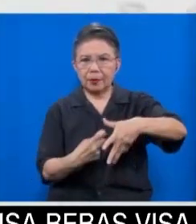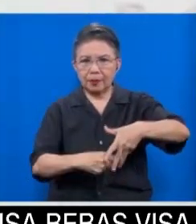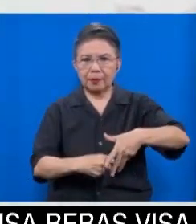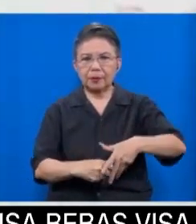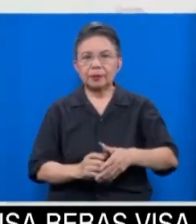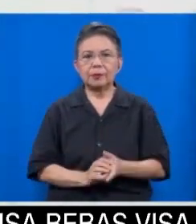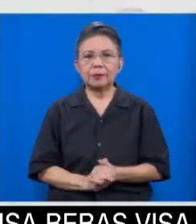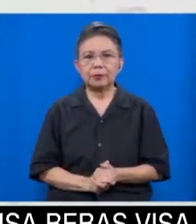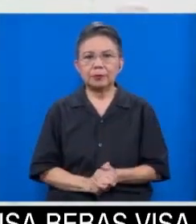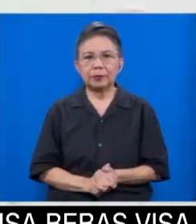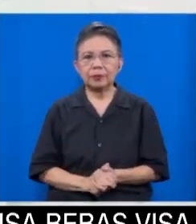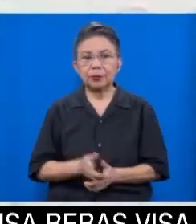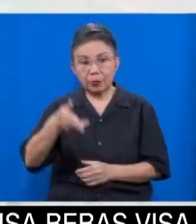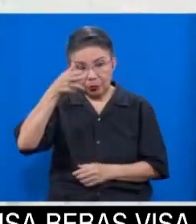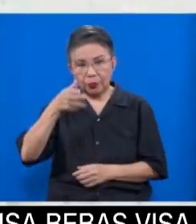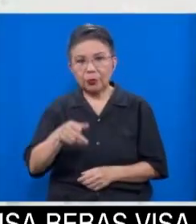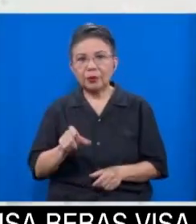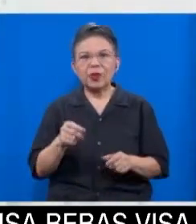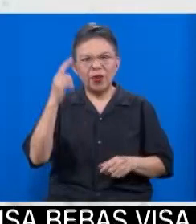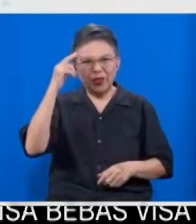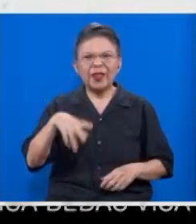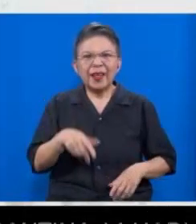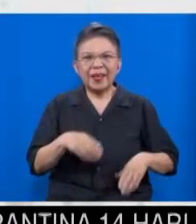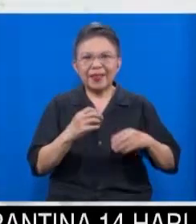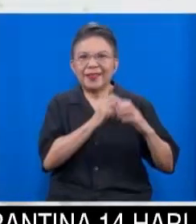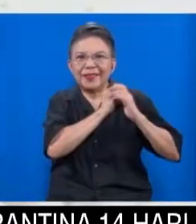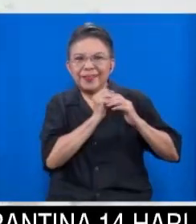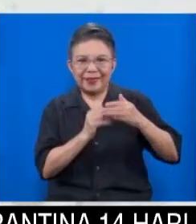yang dia, dari CCTV itu memang dia ngangkatnya, Bu. Ngangkat pagar.